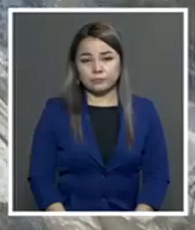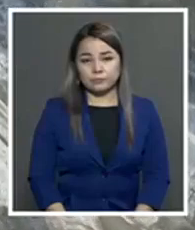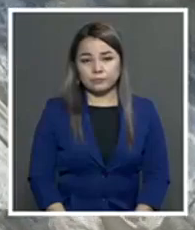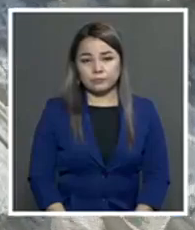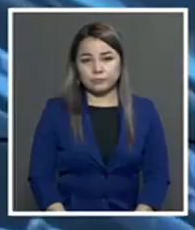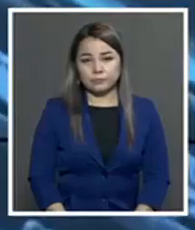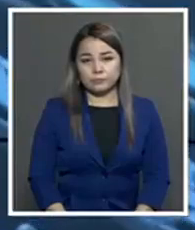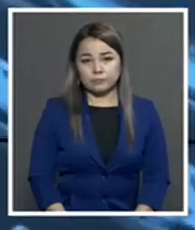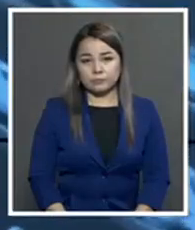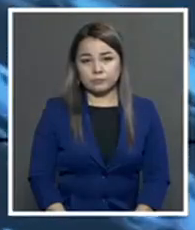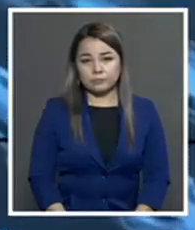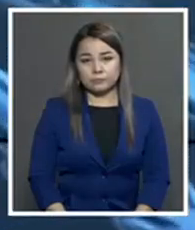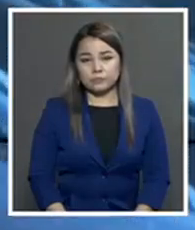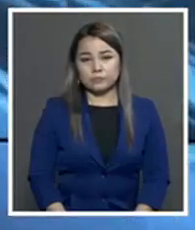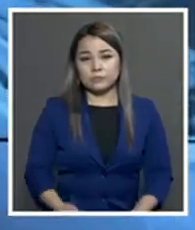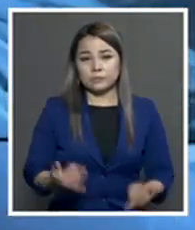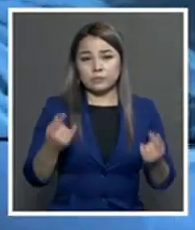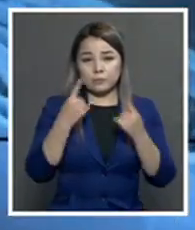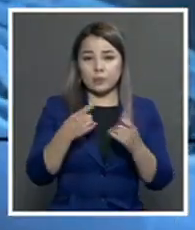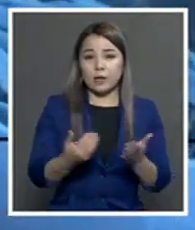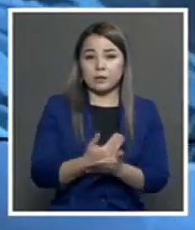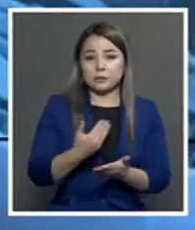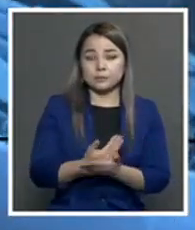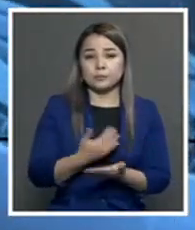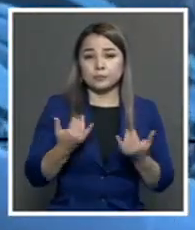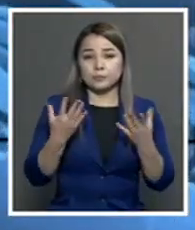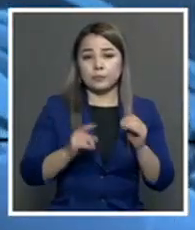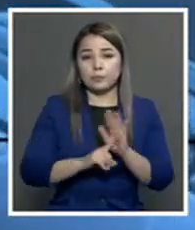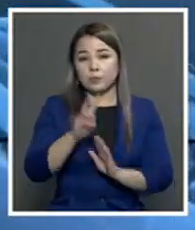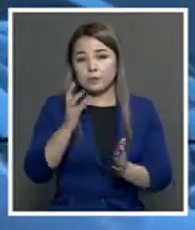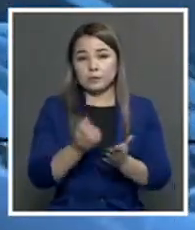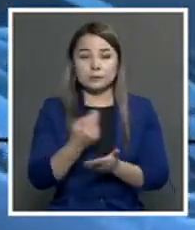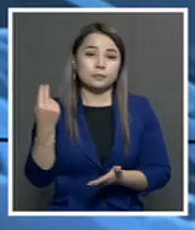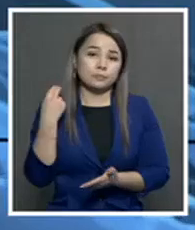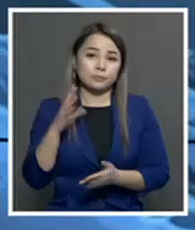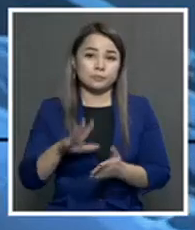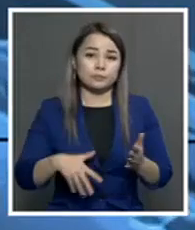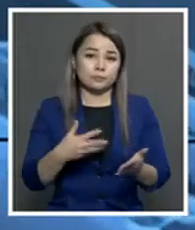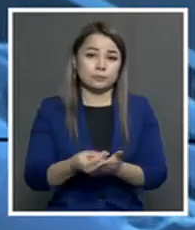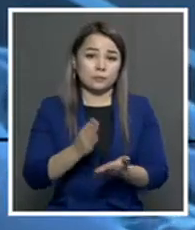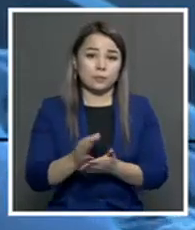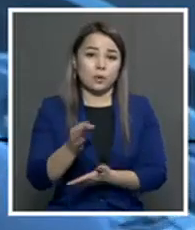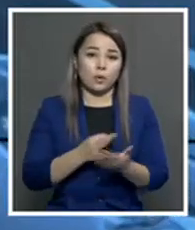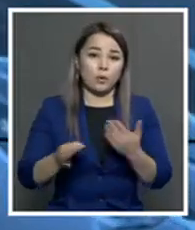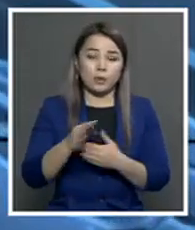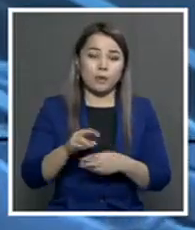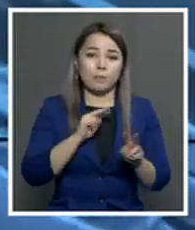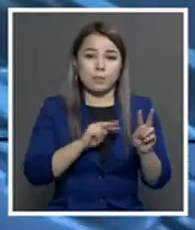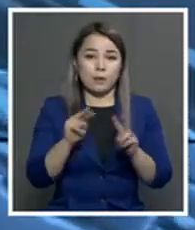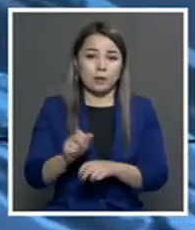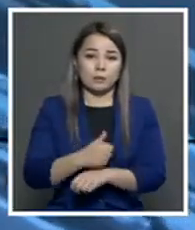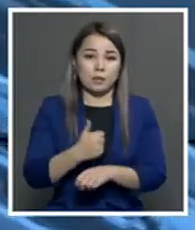телеарнасы. Жаңа келіп түскен ақпаратқа сәйкес, бүгінен бастап жалақы қарызы өтеле бастады. Бұл мәселе облыс әкімдігінің